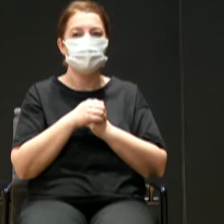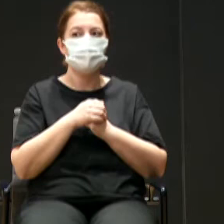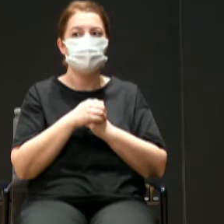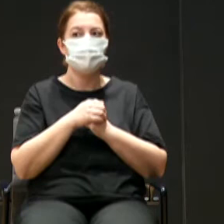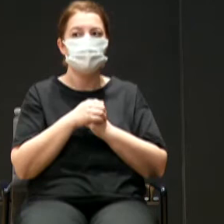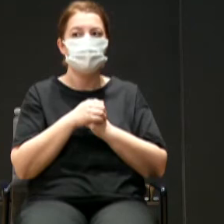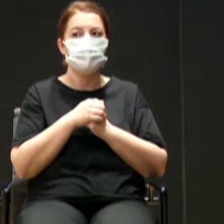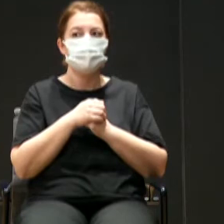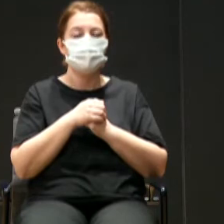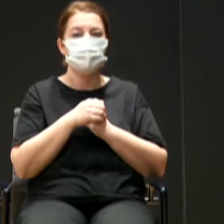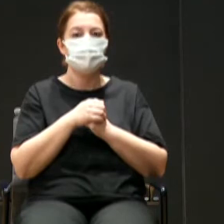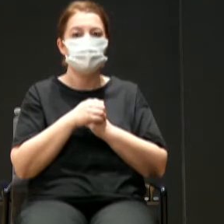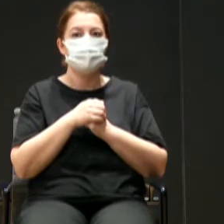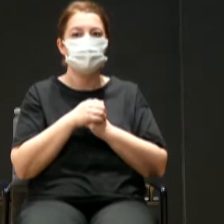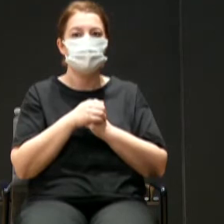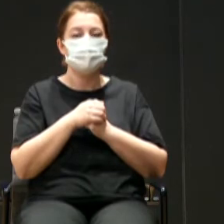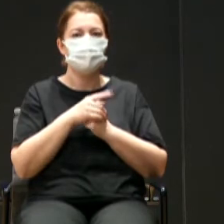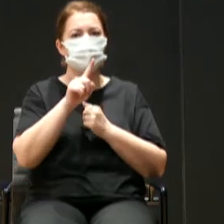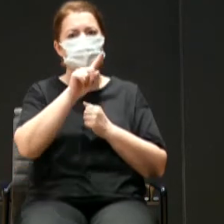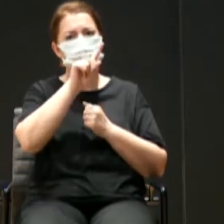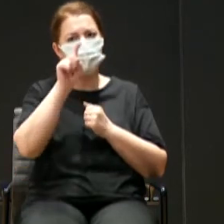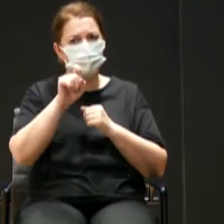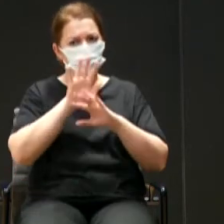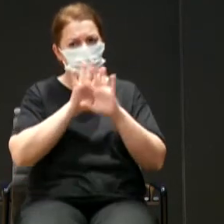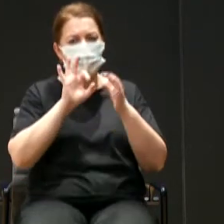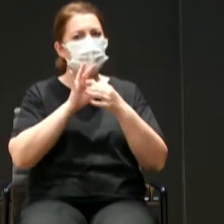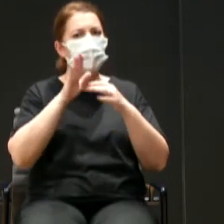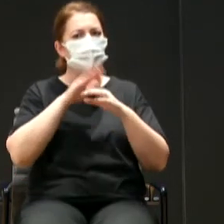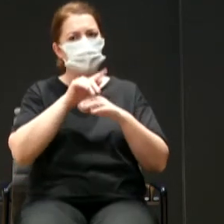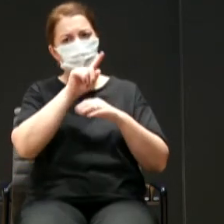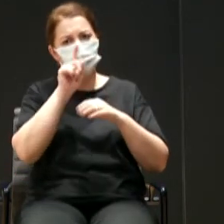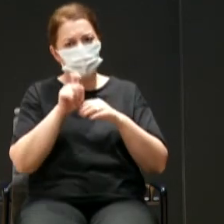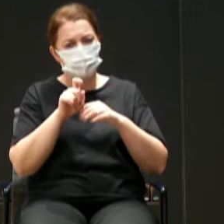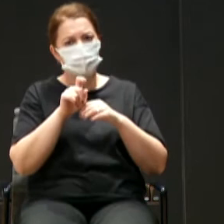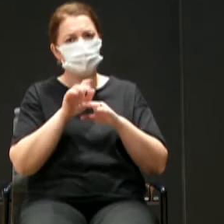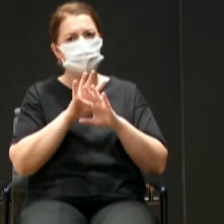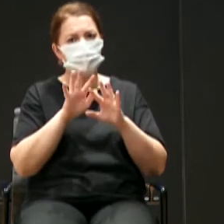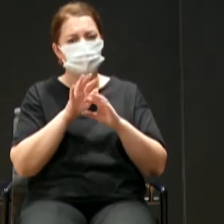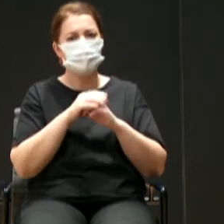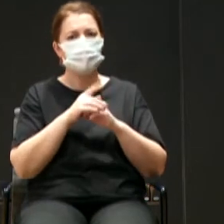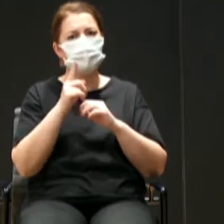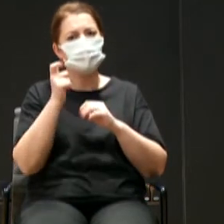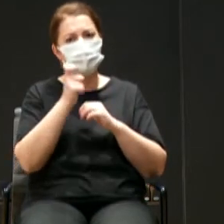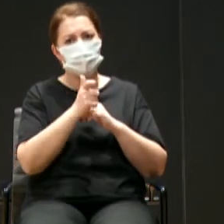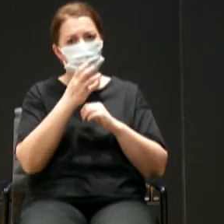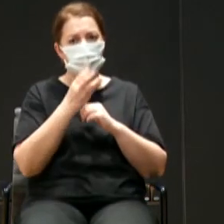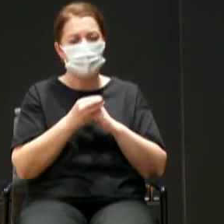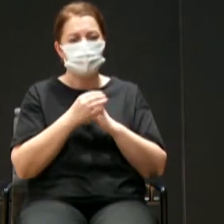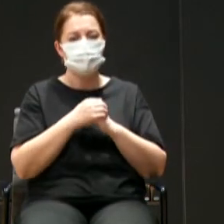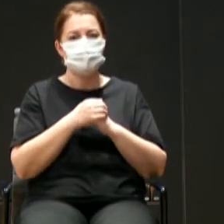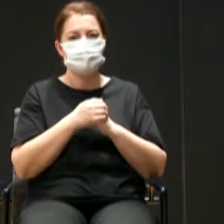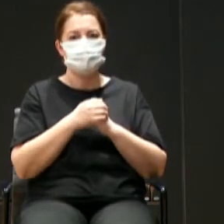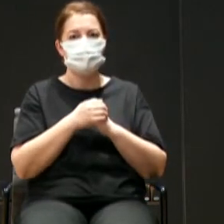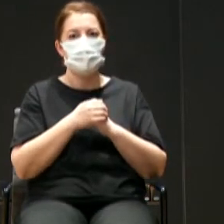Bey. Sayın Başkan, bakın, müsaade eder misiniz? Ben sorunuzu sordunuz. Tamam, yani şey ne yapacaktı var diye. Tamam. Grup Başkan Vekili buna bir cevap tamam, versin. Tamam, sonra veririm. Ben Grup